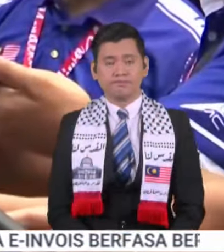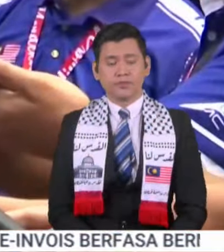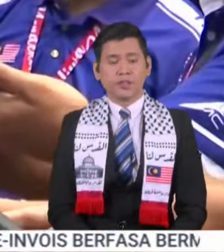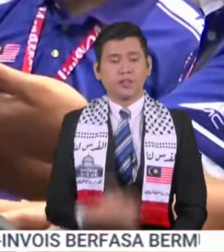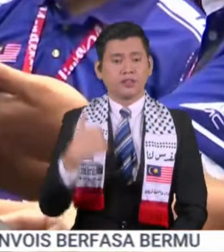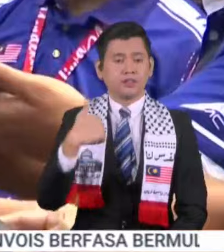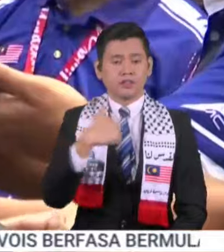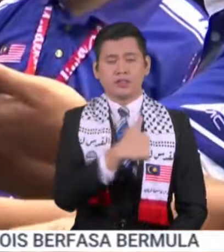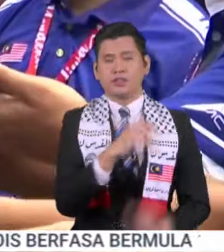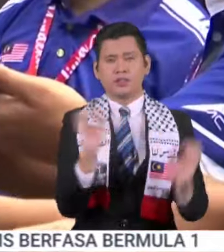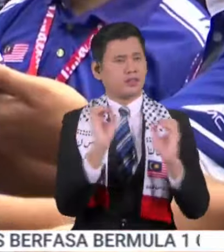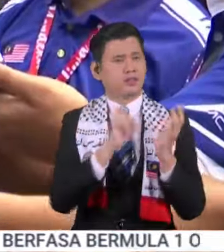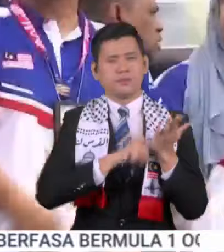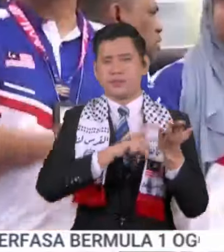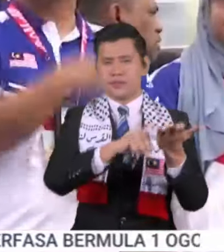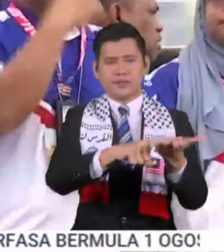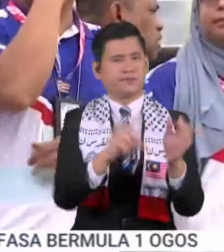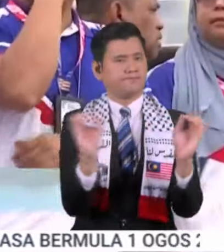Ini tak ada perbincangan.